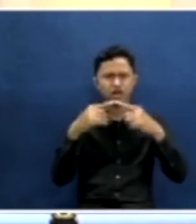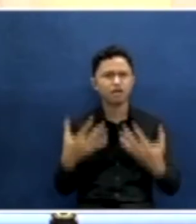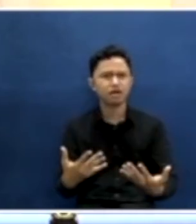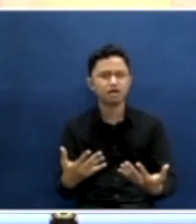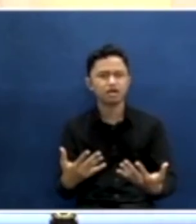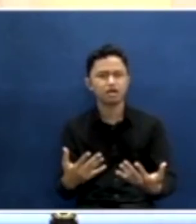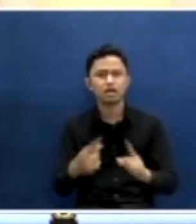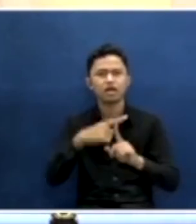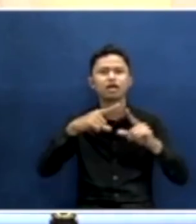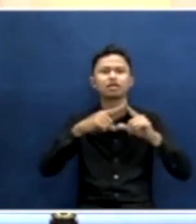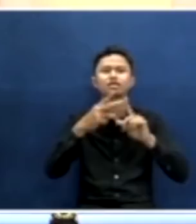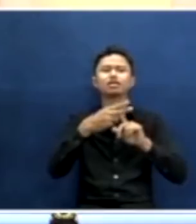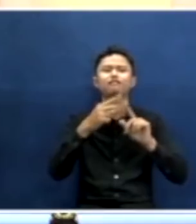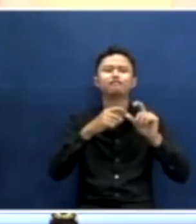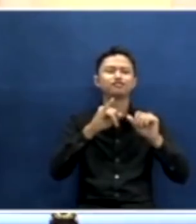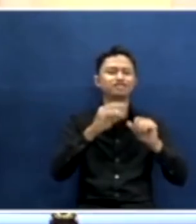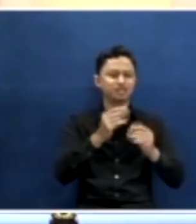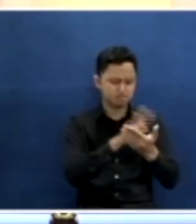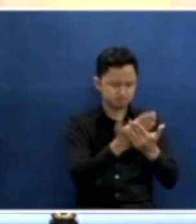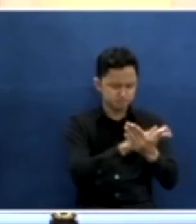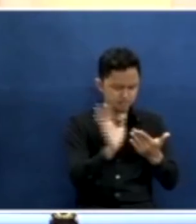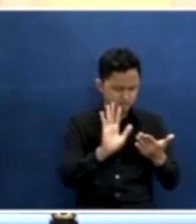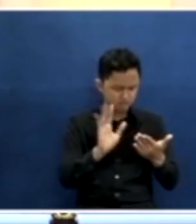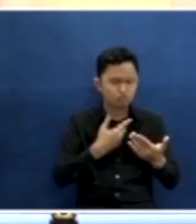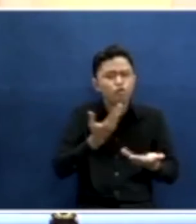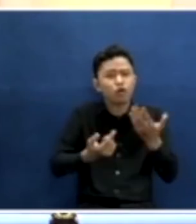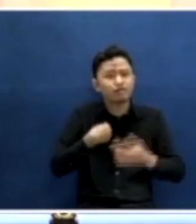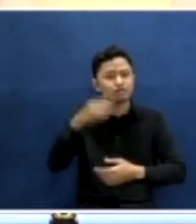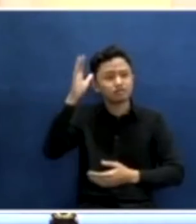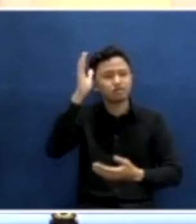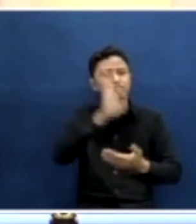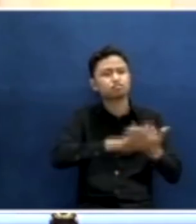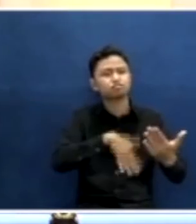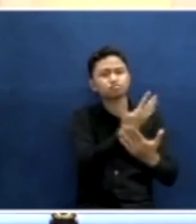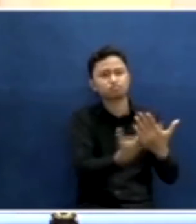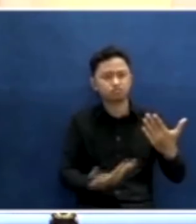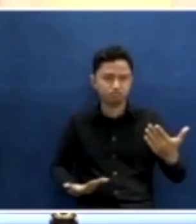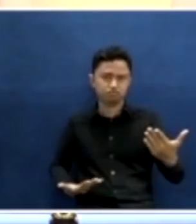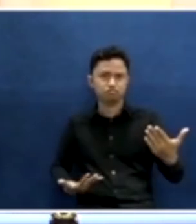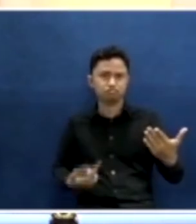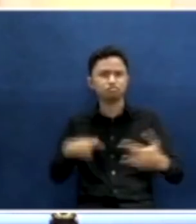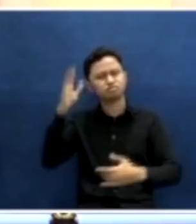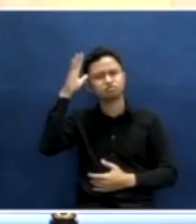tidak akan pernah tahu tapi kalau kita membaca tafsirnya akhirnya kita faham Kenapa Allah itu memberikan amanat memberikan wasiat kepada para nabi